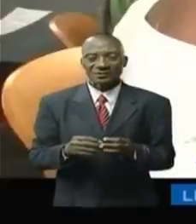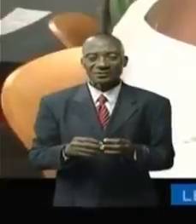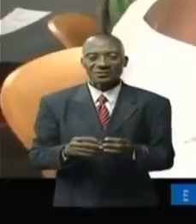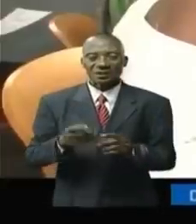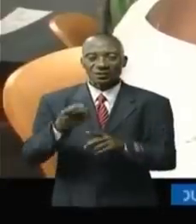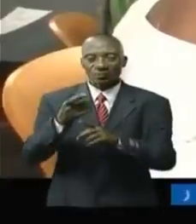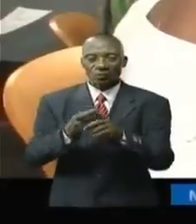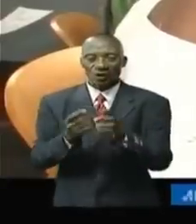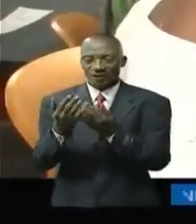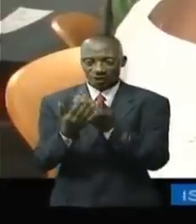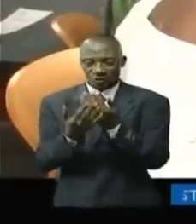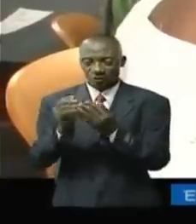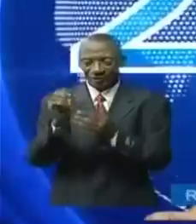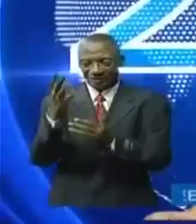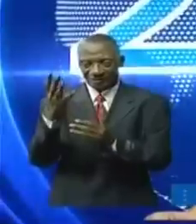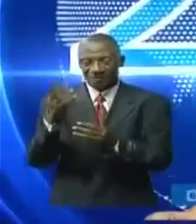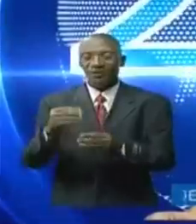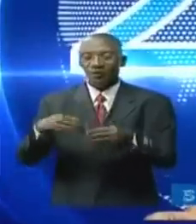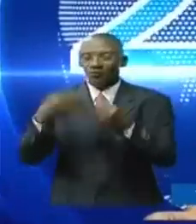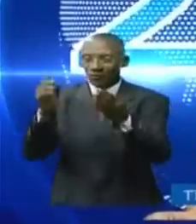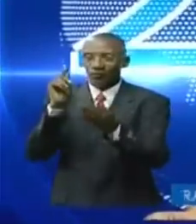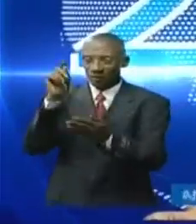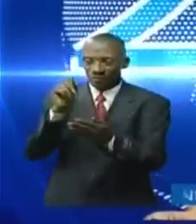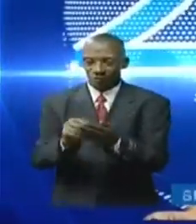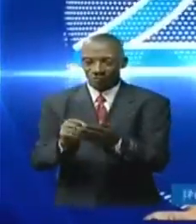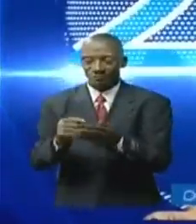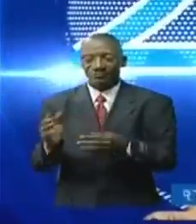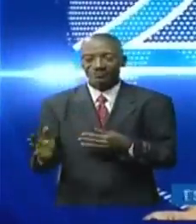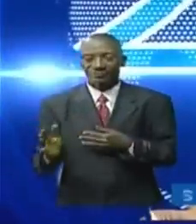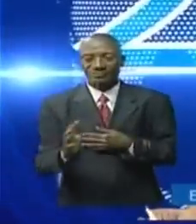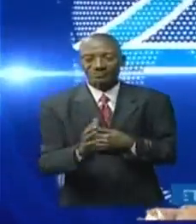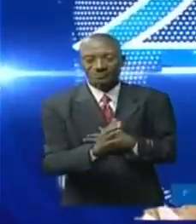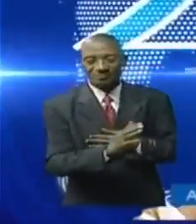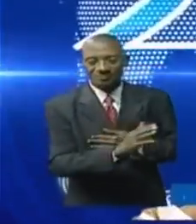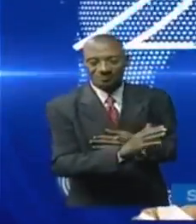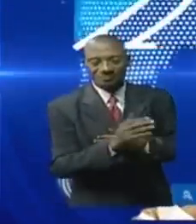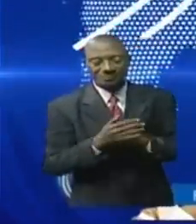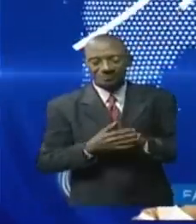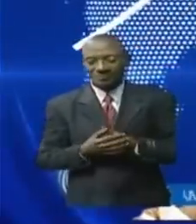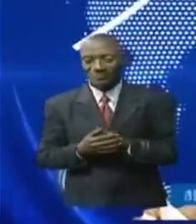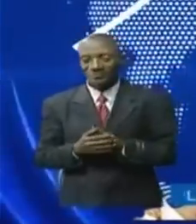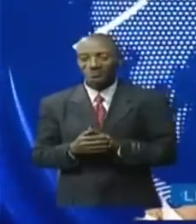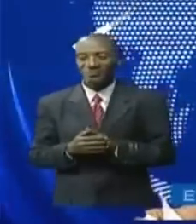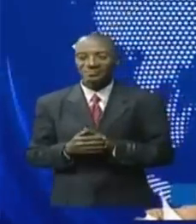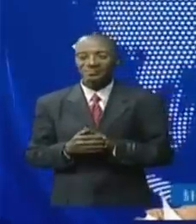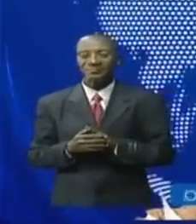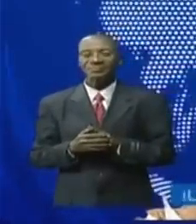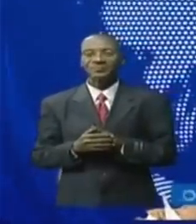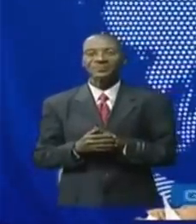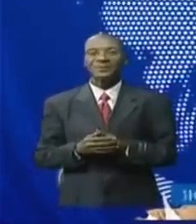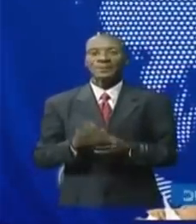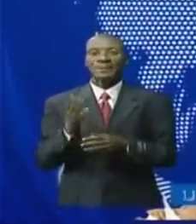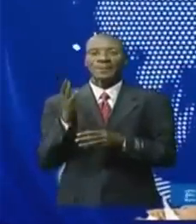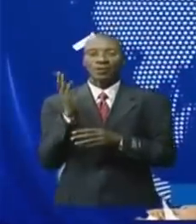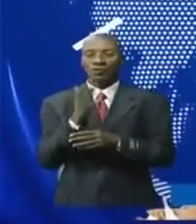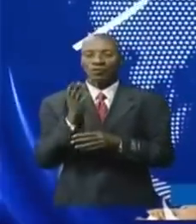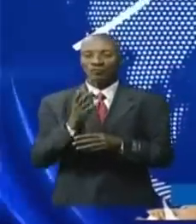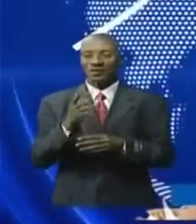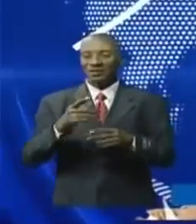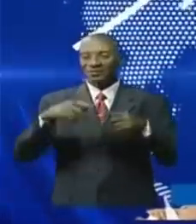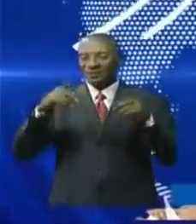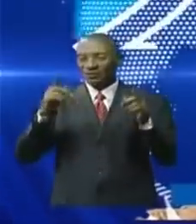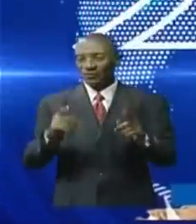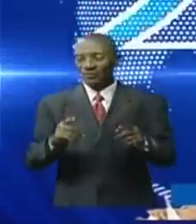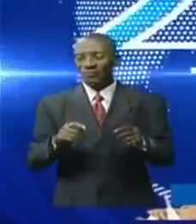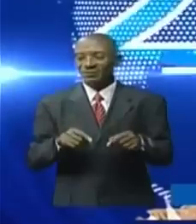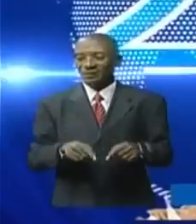mois de juillet 2022. Climat des affaires en Afrique, une conférence annuelle se tient à Kinshasa. Des